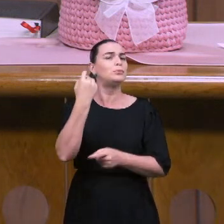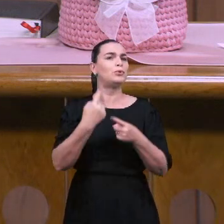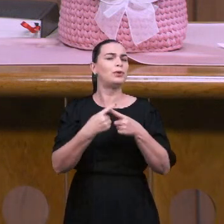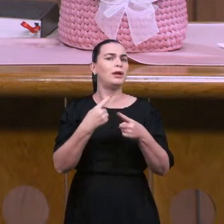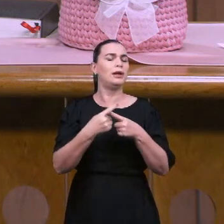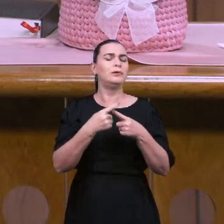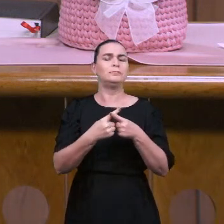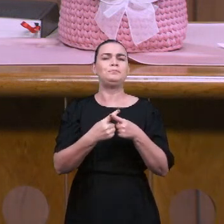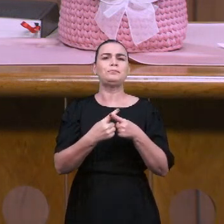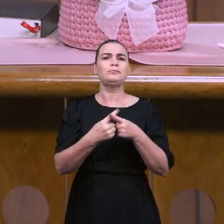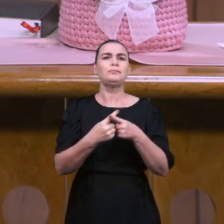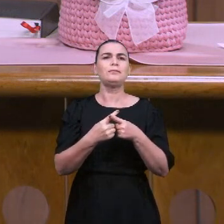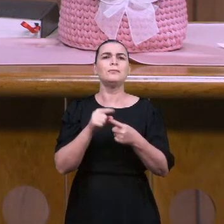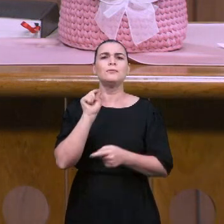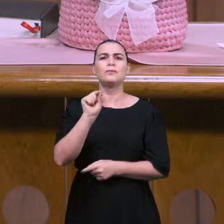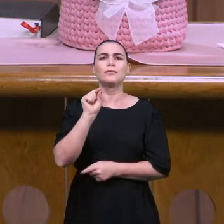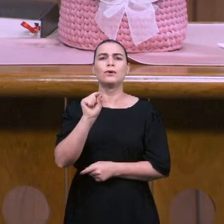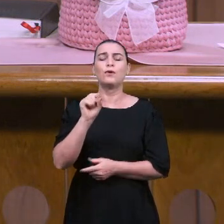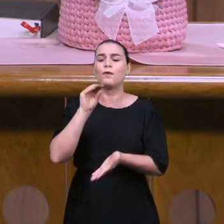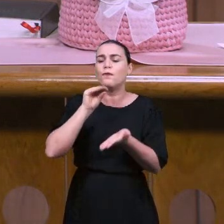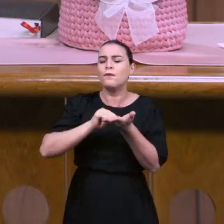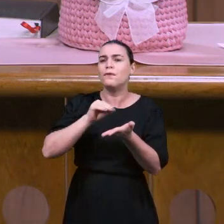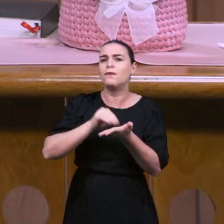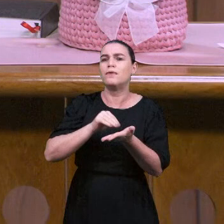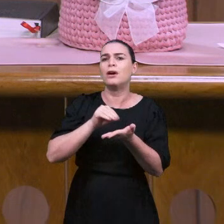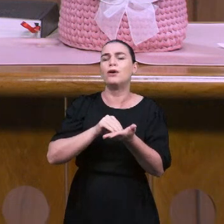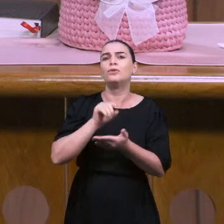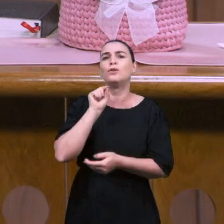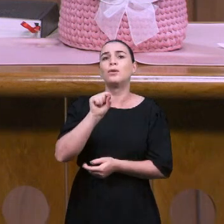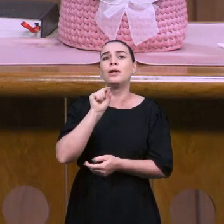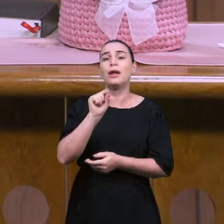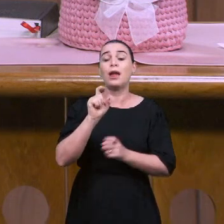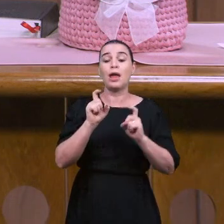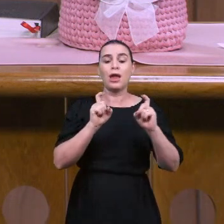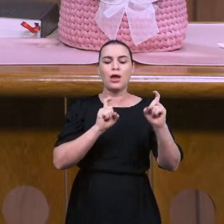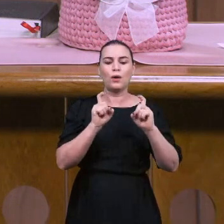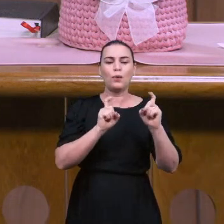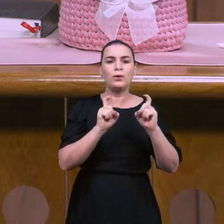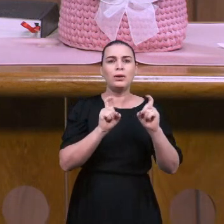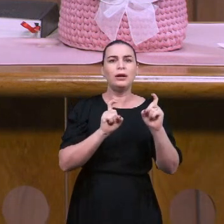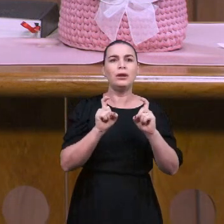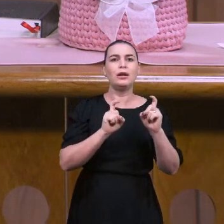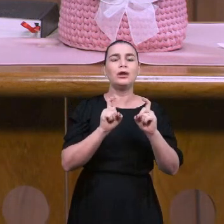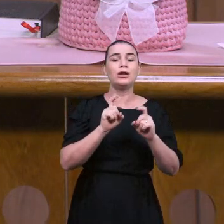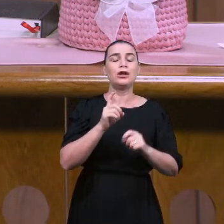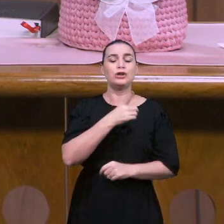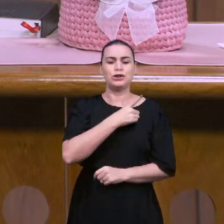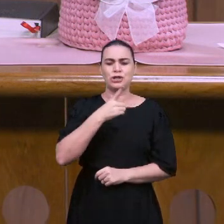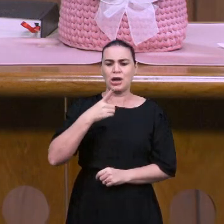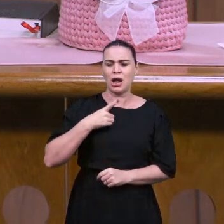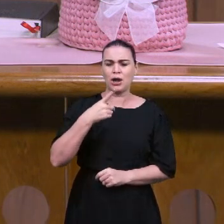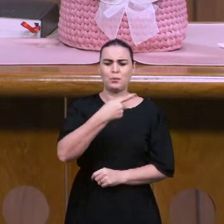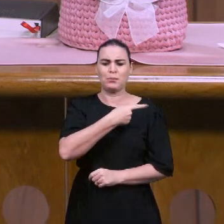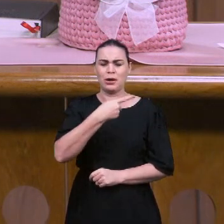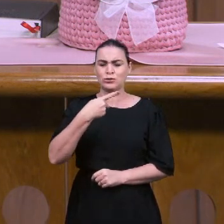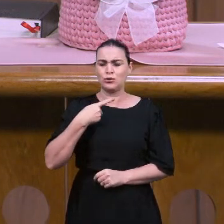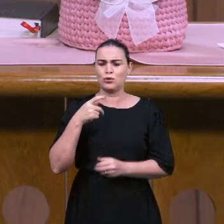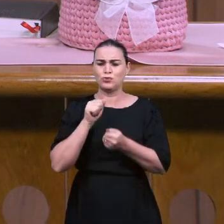train de dire à notre frère, regardez, ce qui manque, c'est de se réunir. Mes frères, le